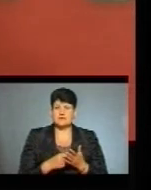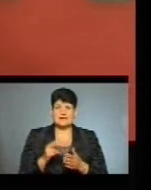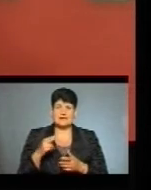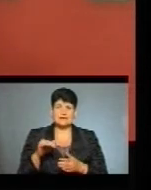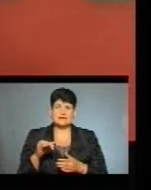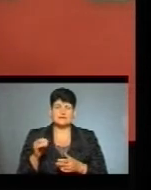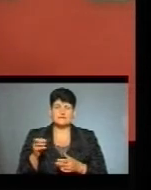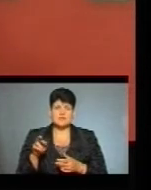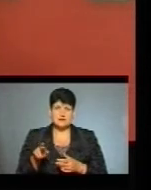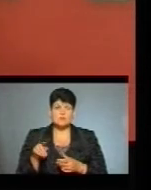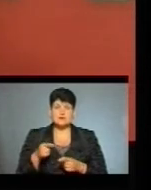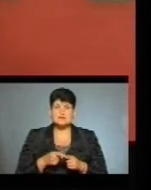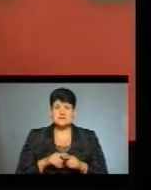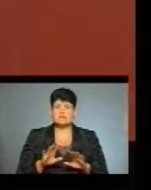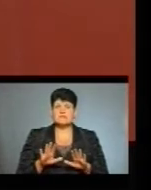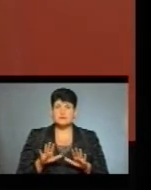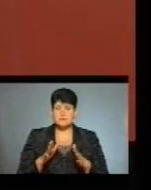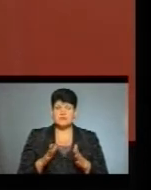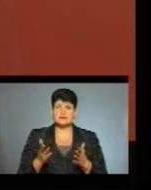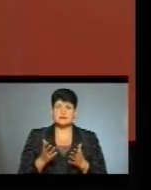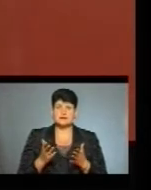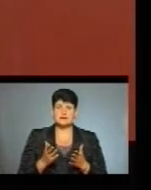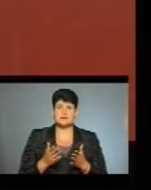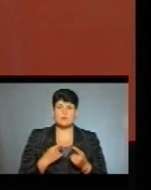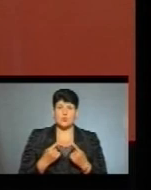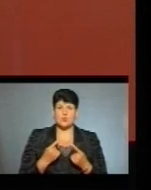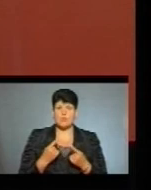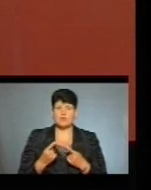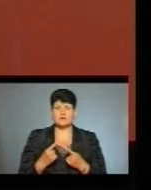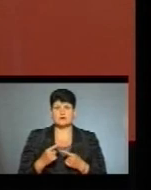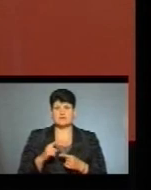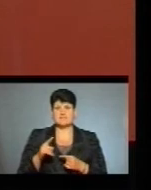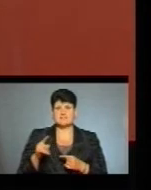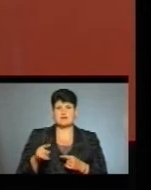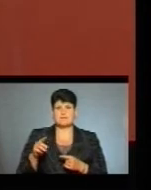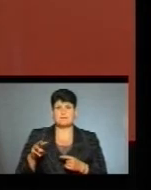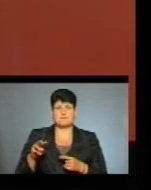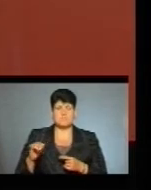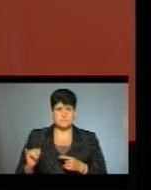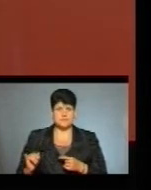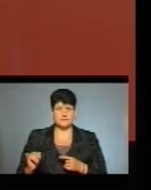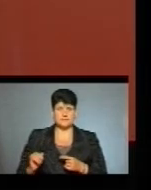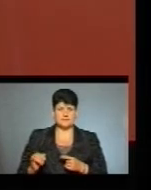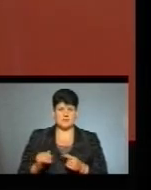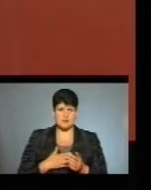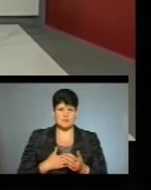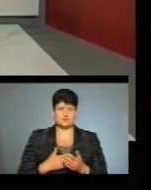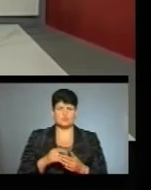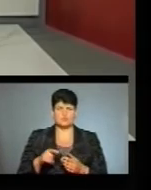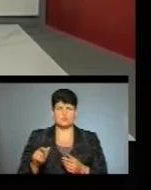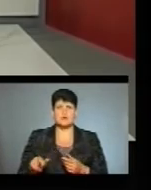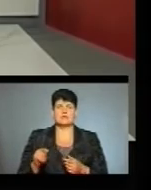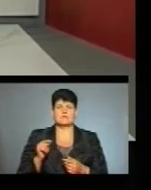дифтерію. Саме отакі от випадки, які, про які говорять засоби масової інформації, активізовують людей,